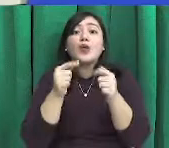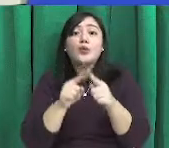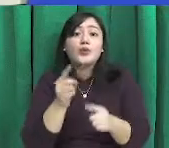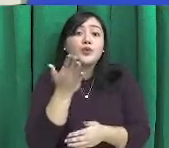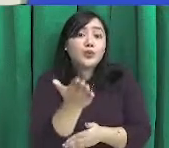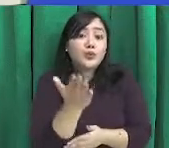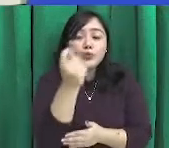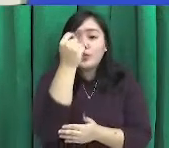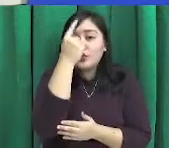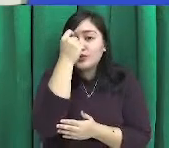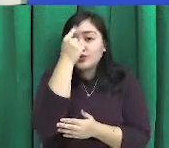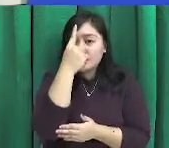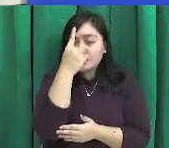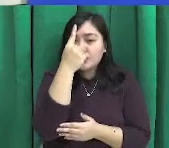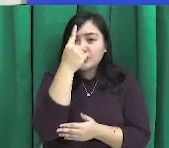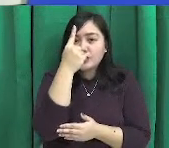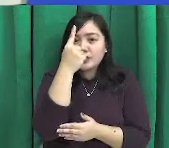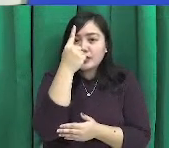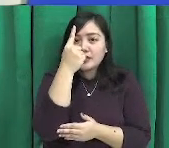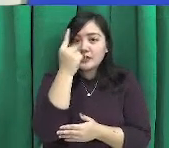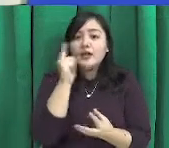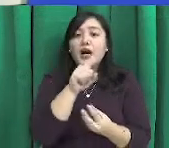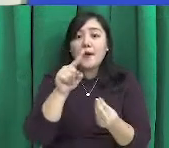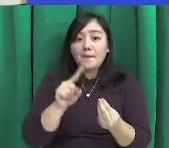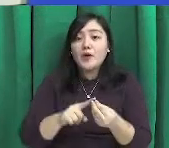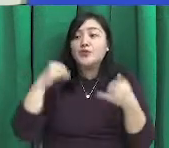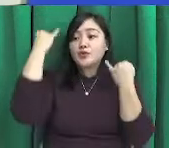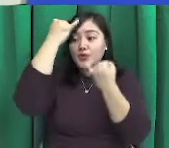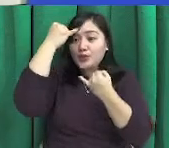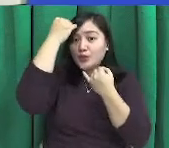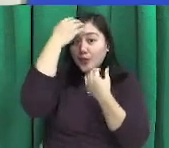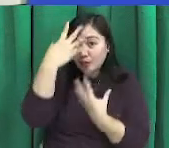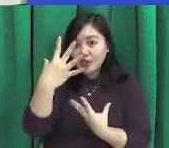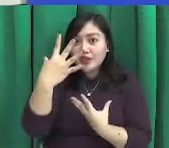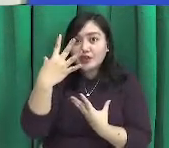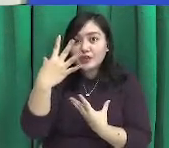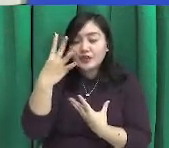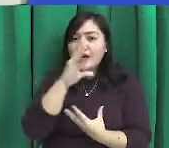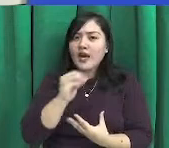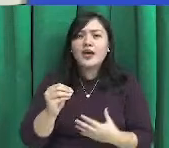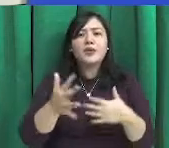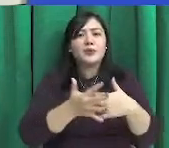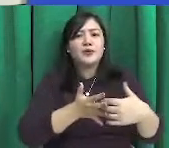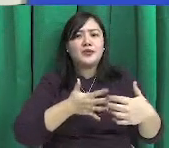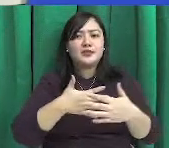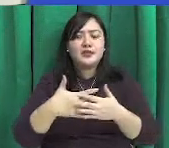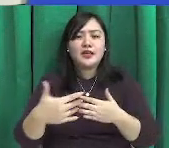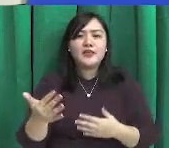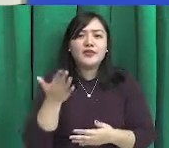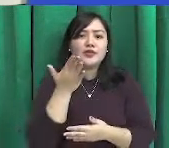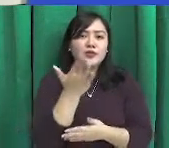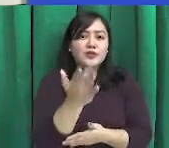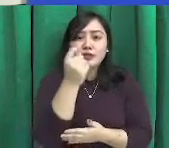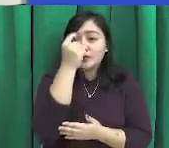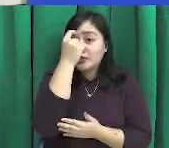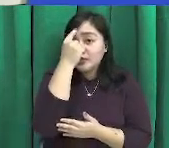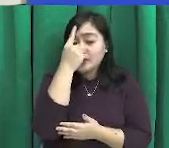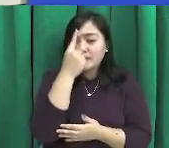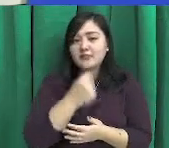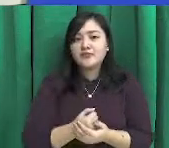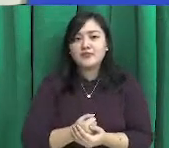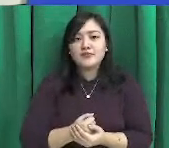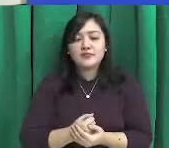Dapat meron kang comprehension doon sa information. At anumang naunawaan, because you cannot apply,